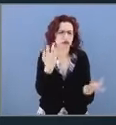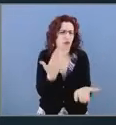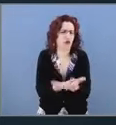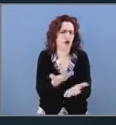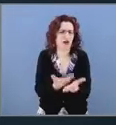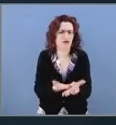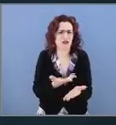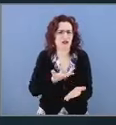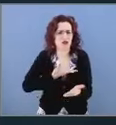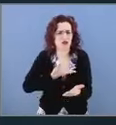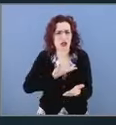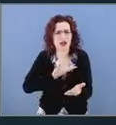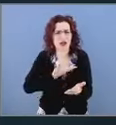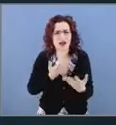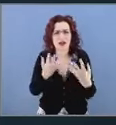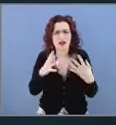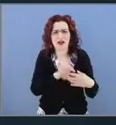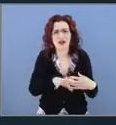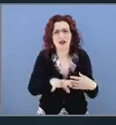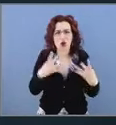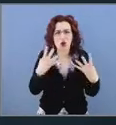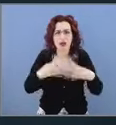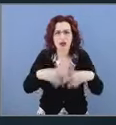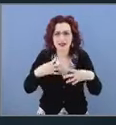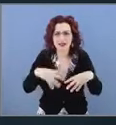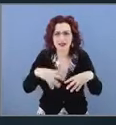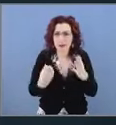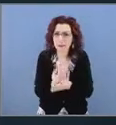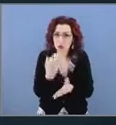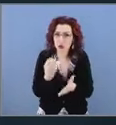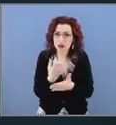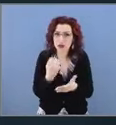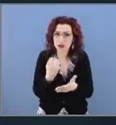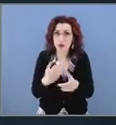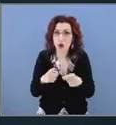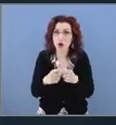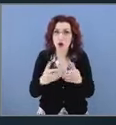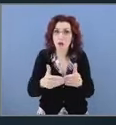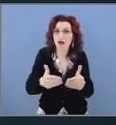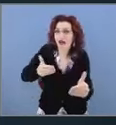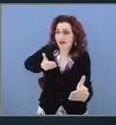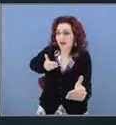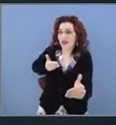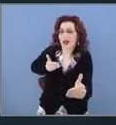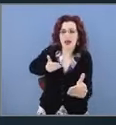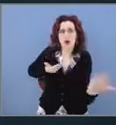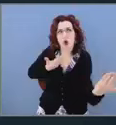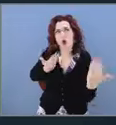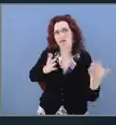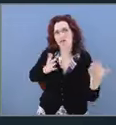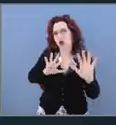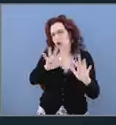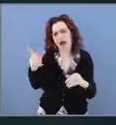parte indietro rispetto agli altri. Certo, non bisogna cullarsi sui risultati raggiunti,